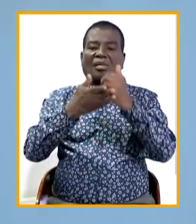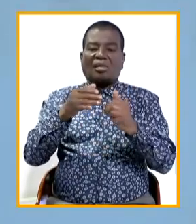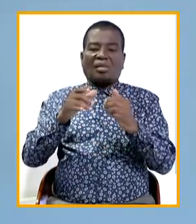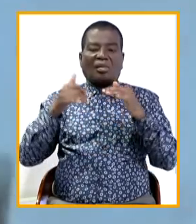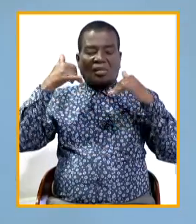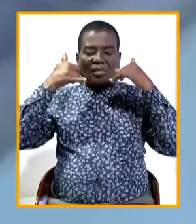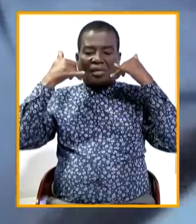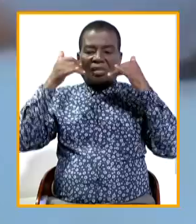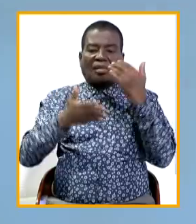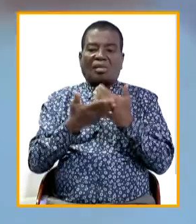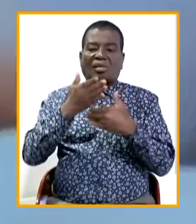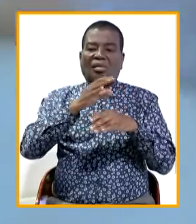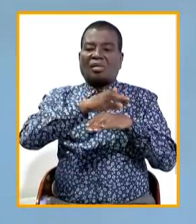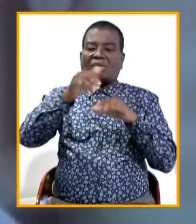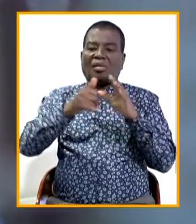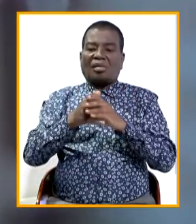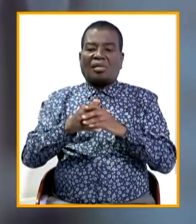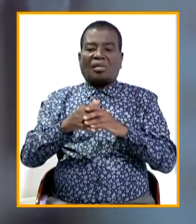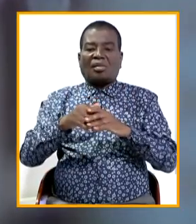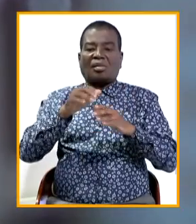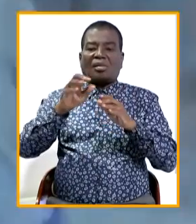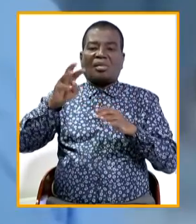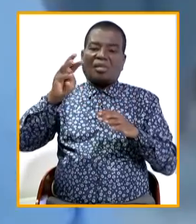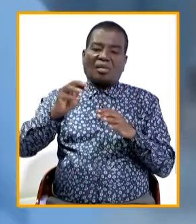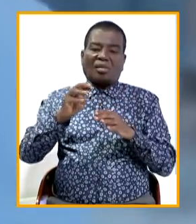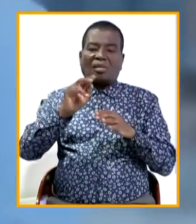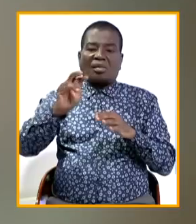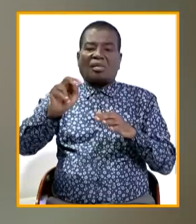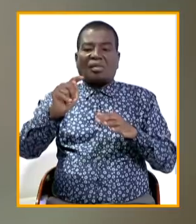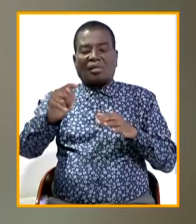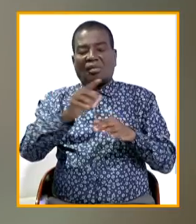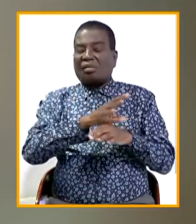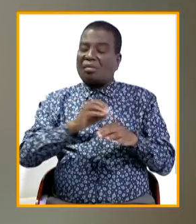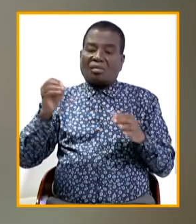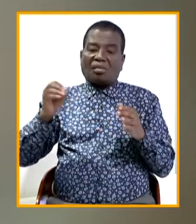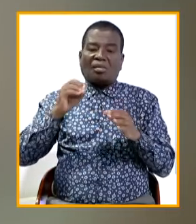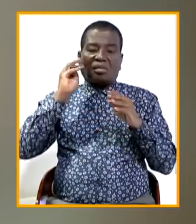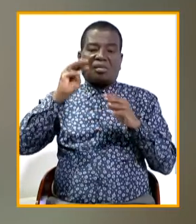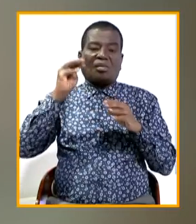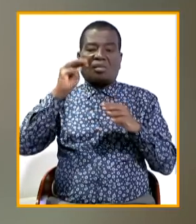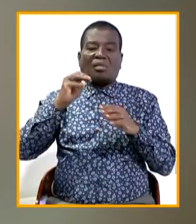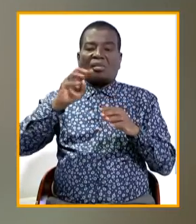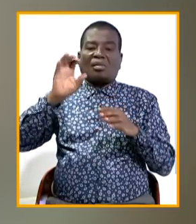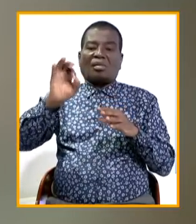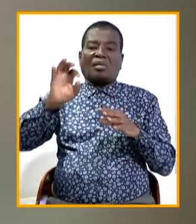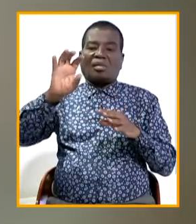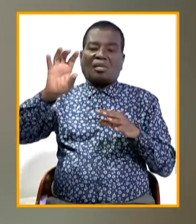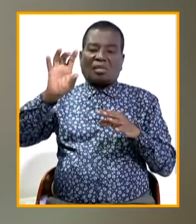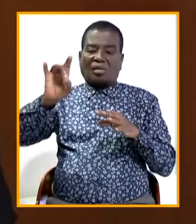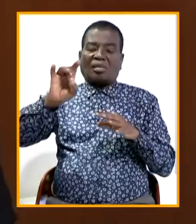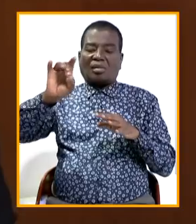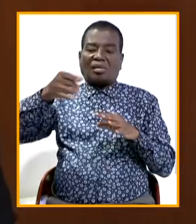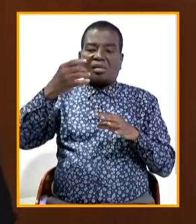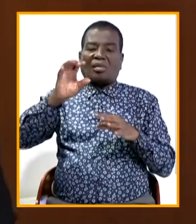le canal de tous les opérateurs de téléphonie mobile en envoyant DOB par message au 99